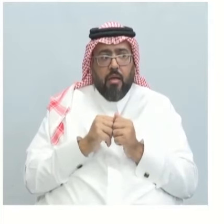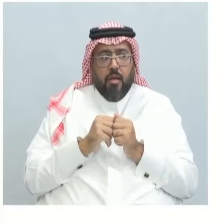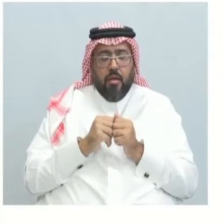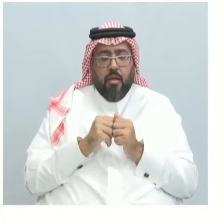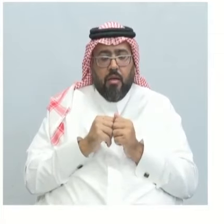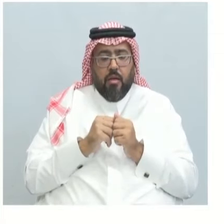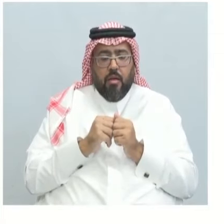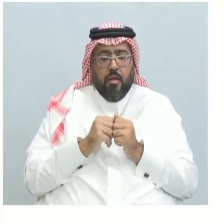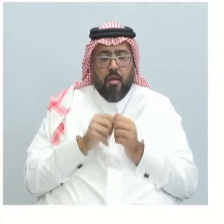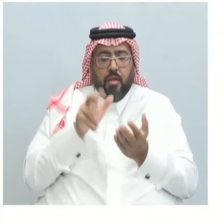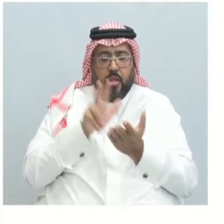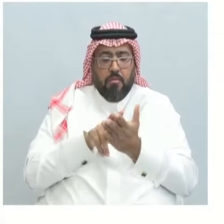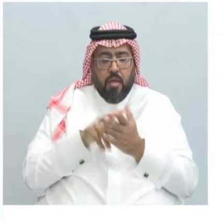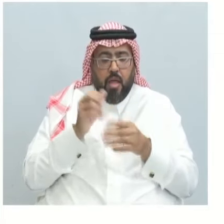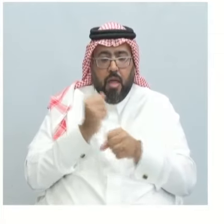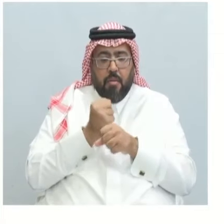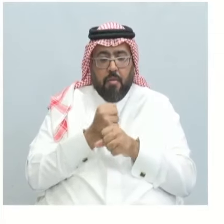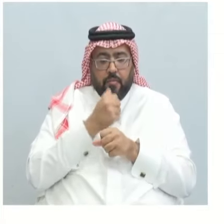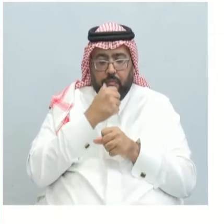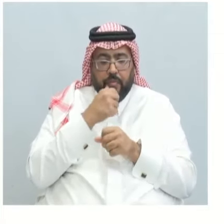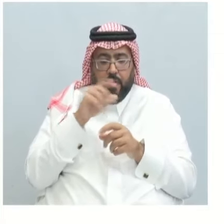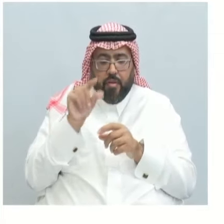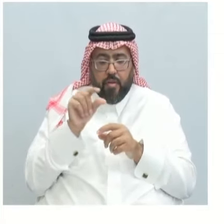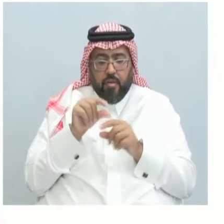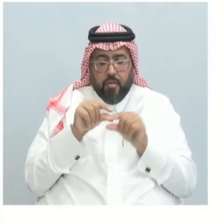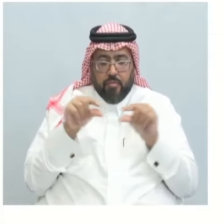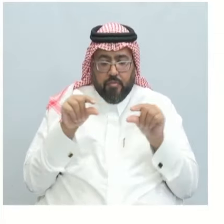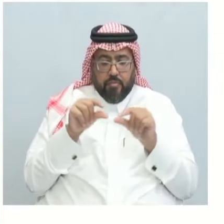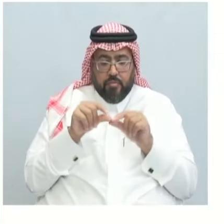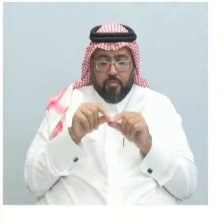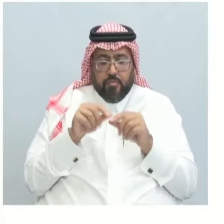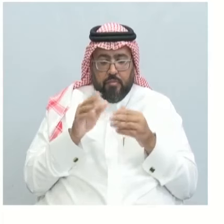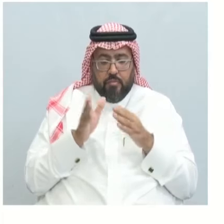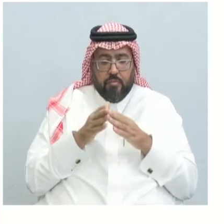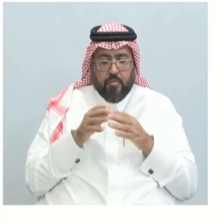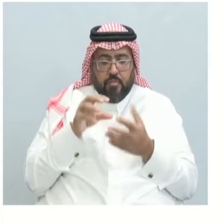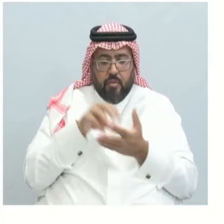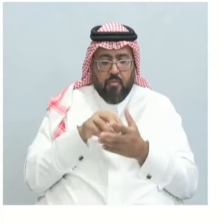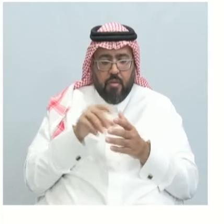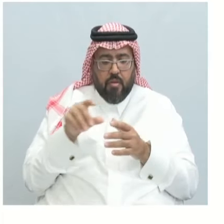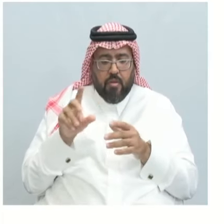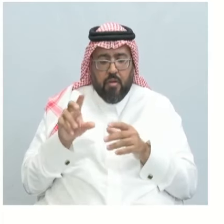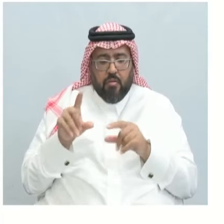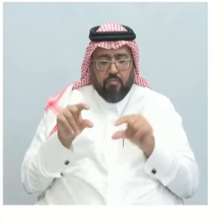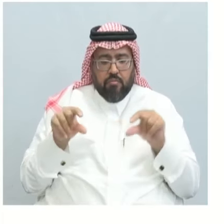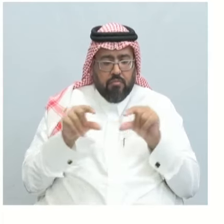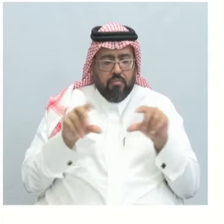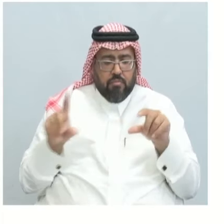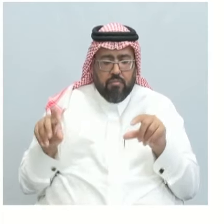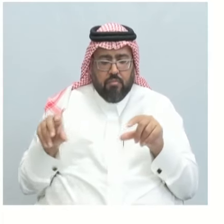طبيعي تطبيق عملي ننقر بزر الفاره الايمن على منطقه فارغه من شريط